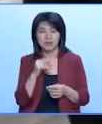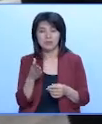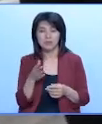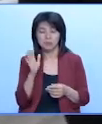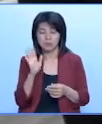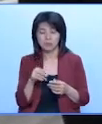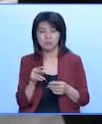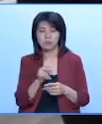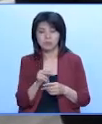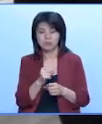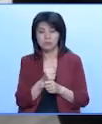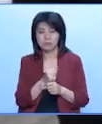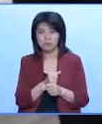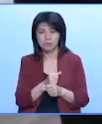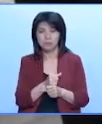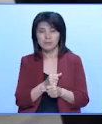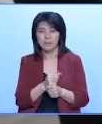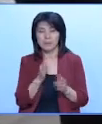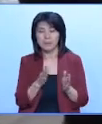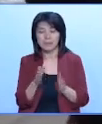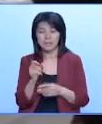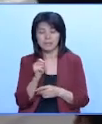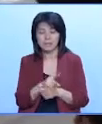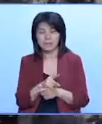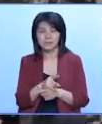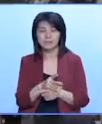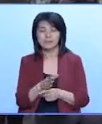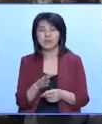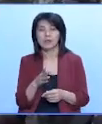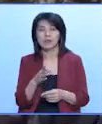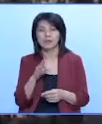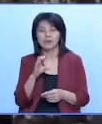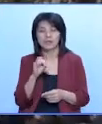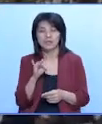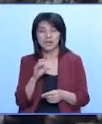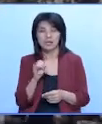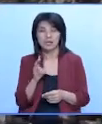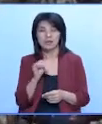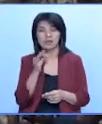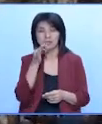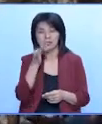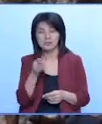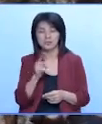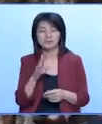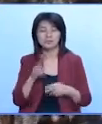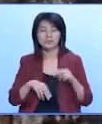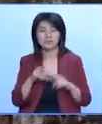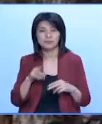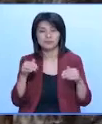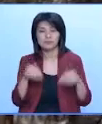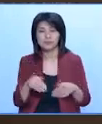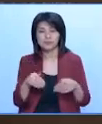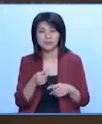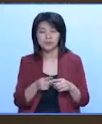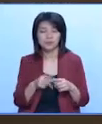покрывают. Нужно один раз вот культуру подрядчиков, подорожников повысить. А Былкаир Скаков также посетил здание бывшего строительного колледжа, на базе которого